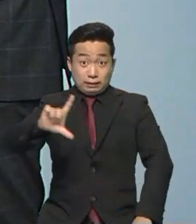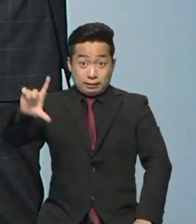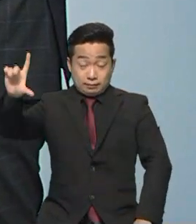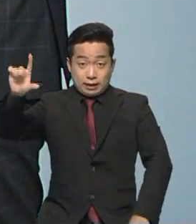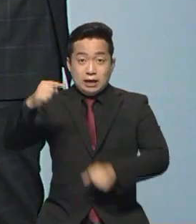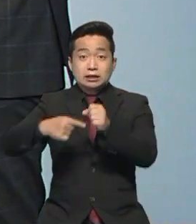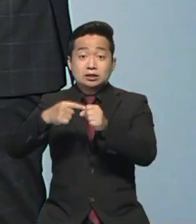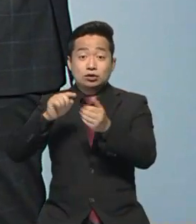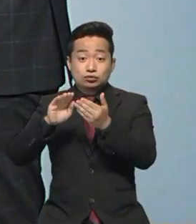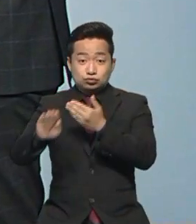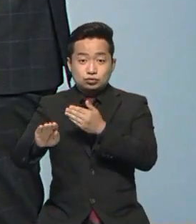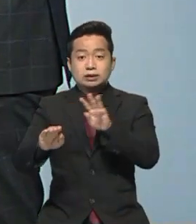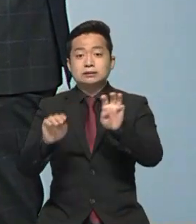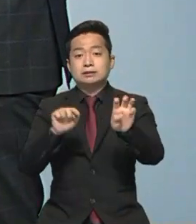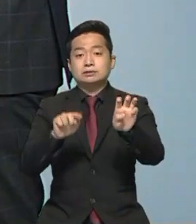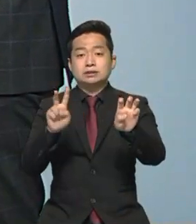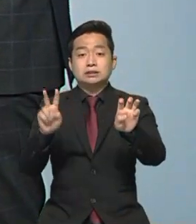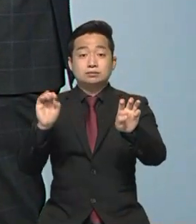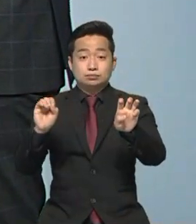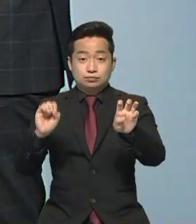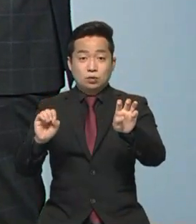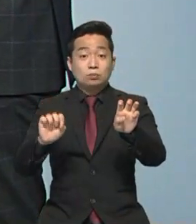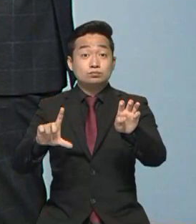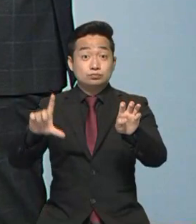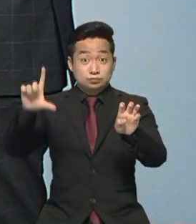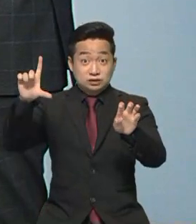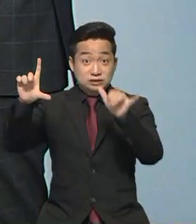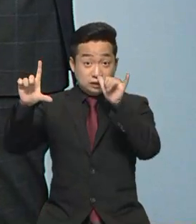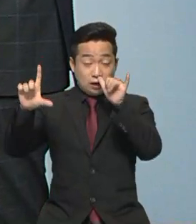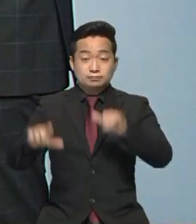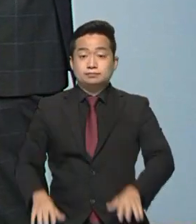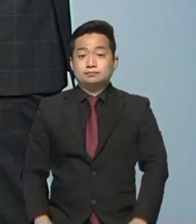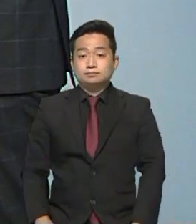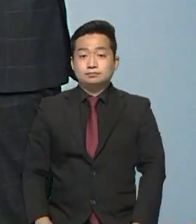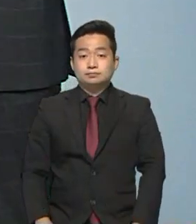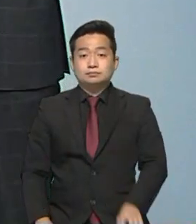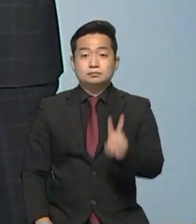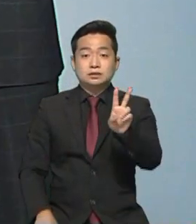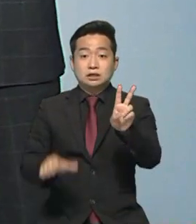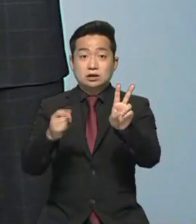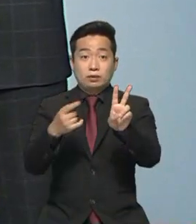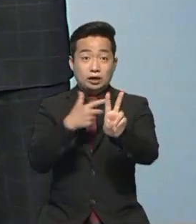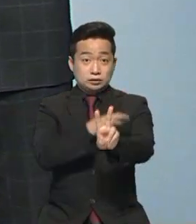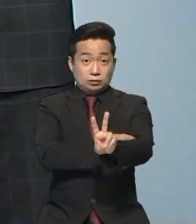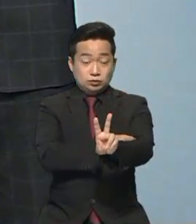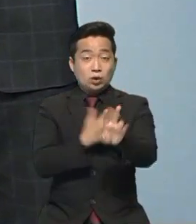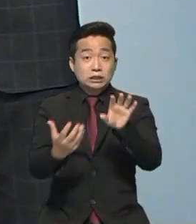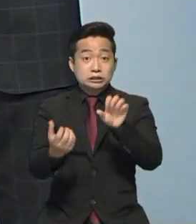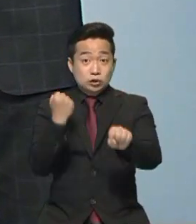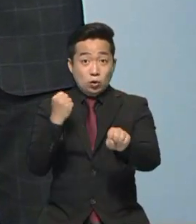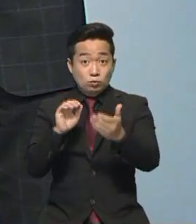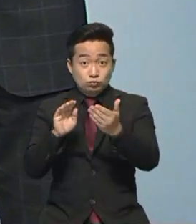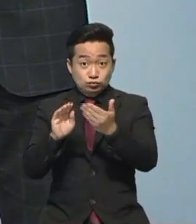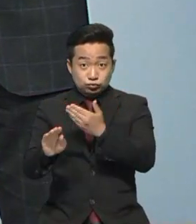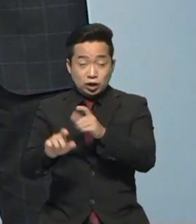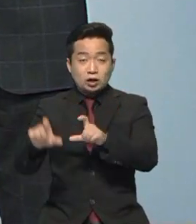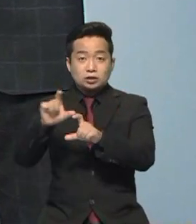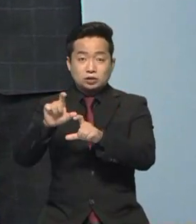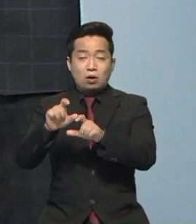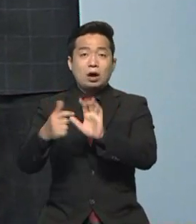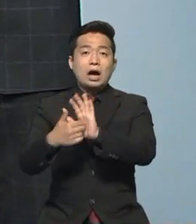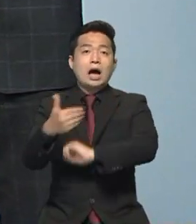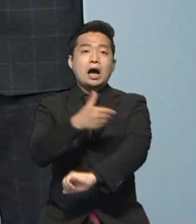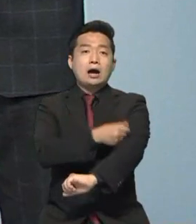1년이 지나면 30.2까지 높아지는데요. 2회 접종 직후보다는 감염 위험이 커지는